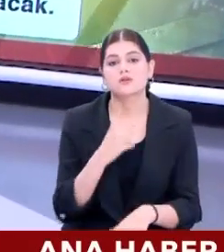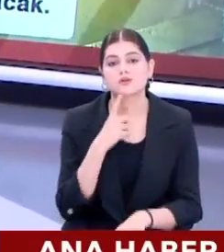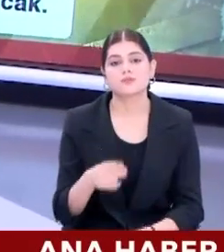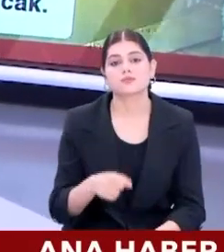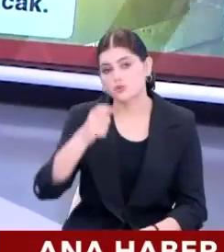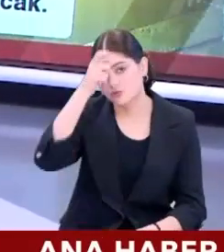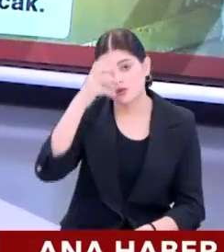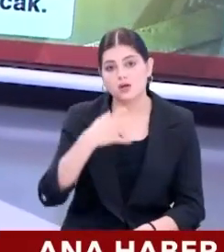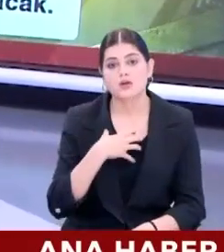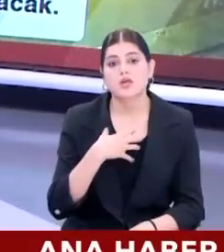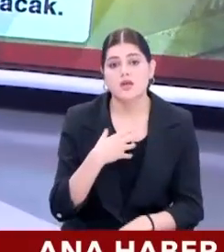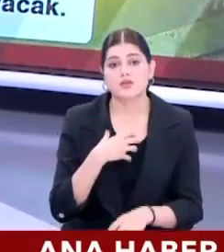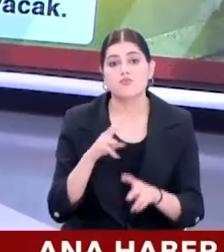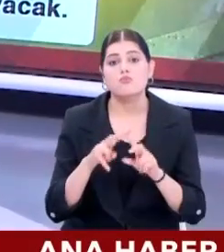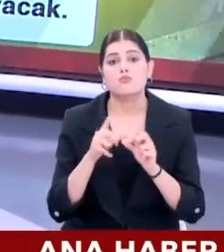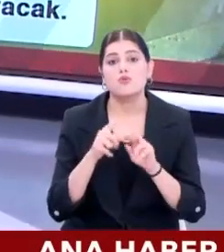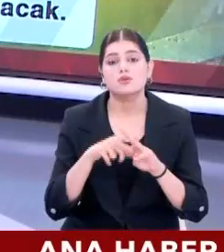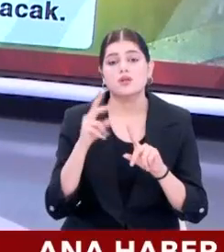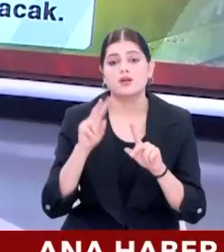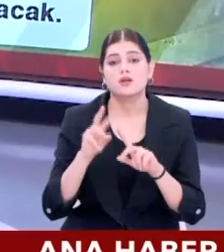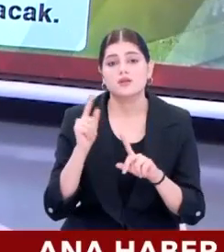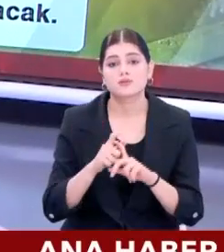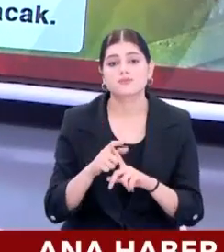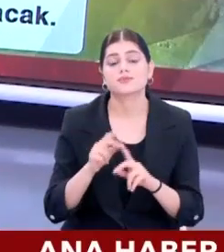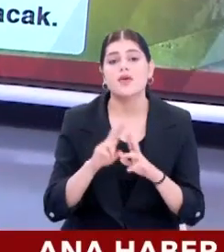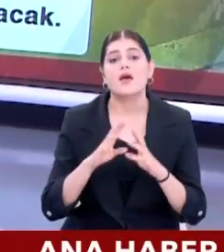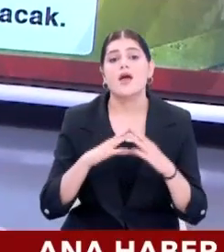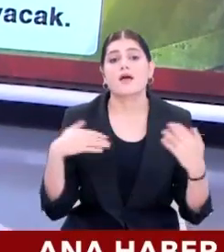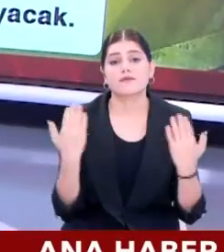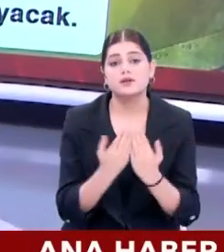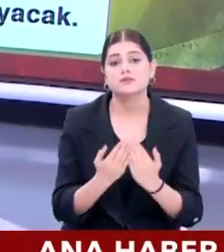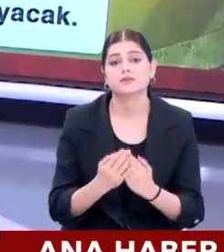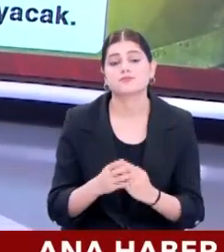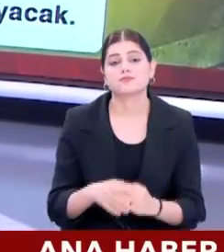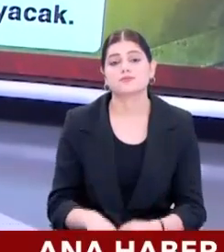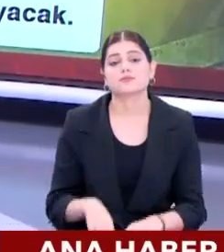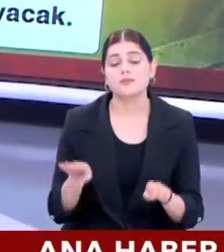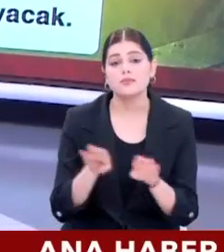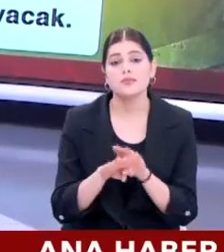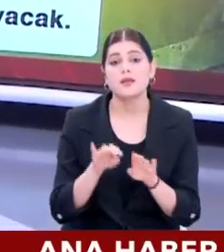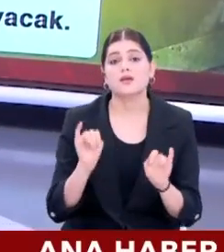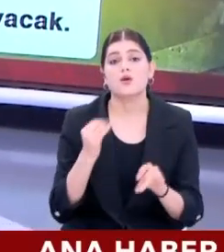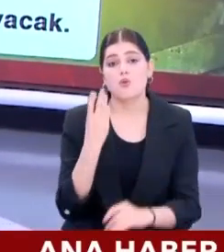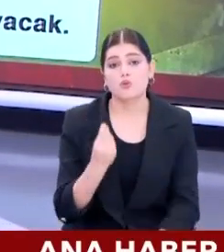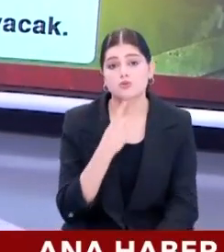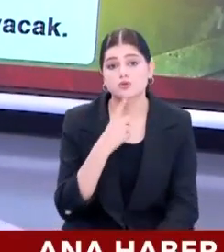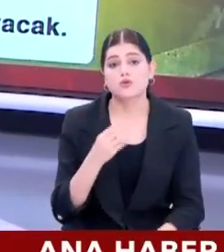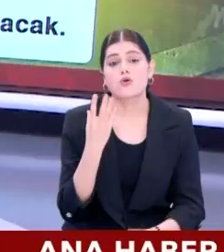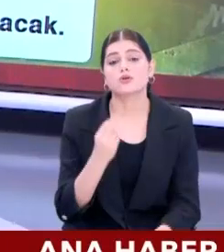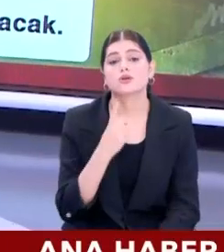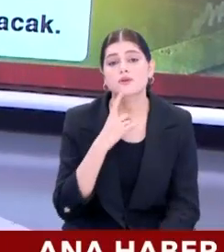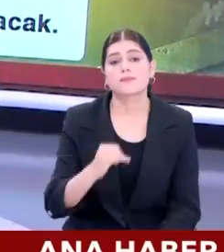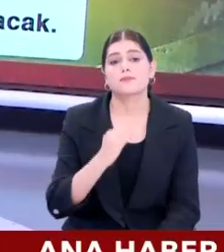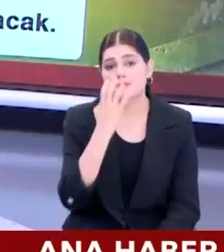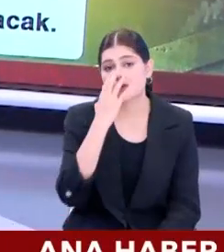kendi modelini ekonomik modelini Tabii ki evrensel piyasa koşullarıyla da Ee o dengeleri de gözeterek oluşturacaktır dolayısıyla